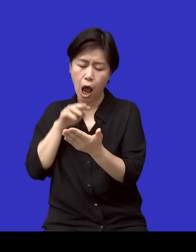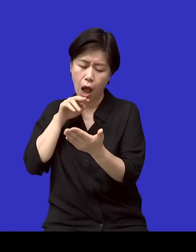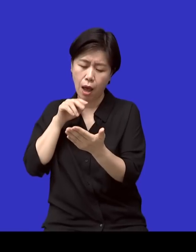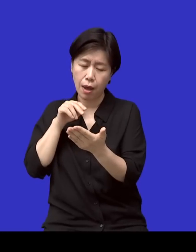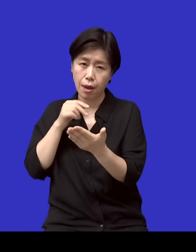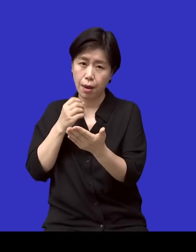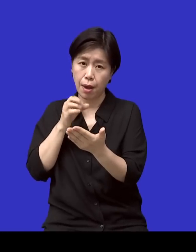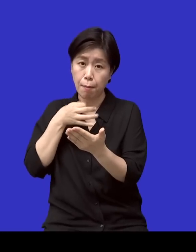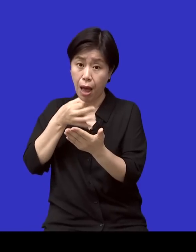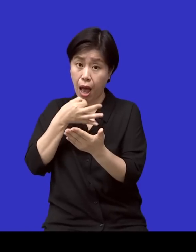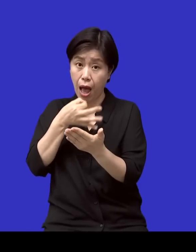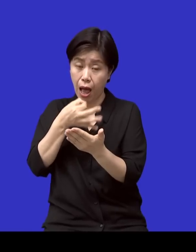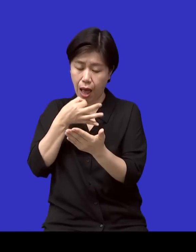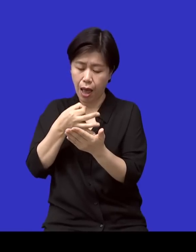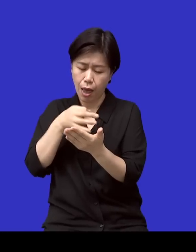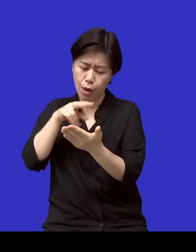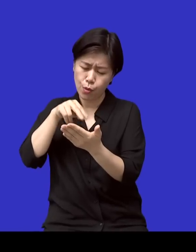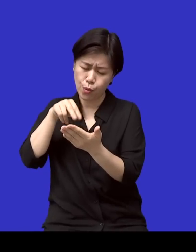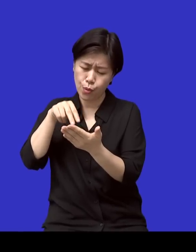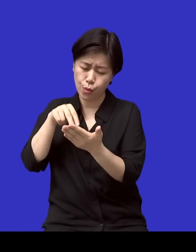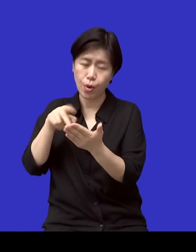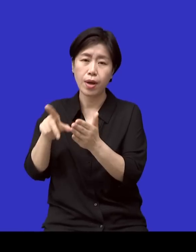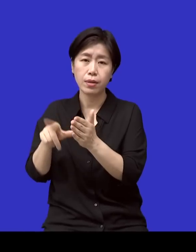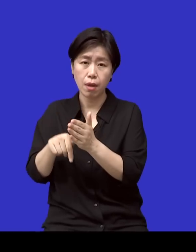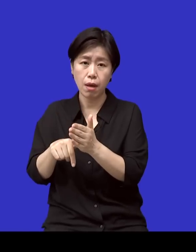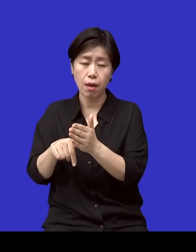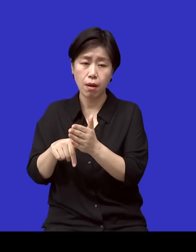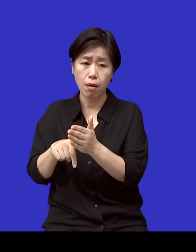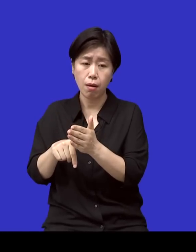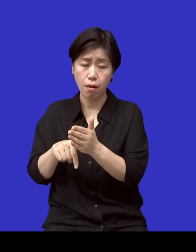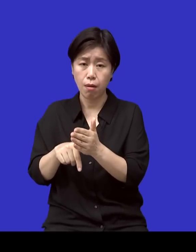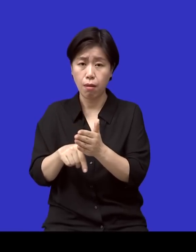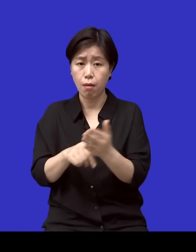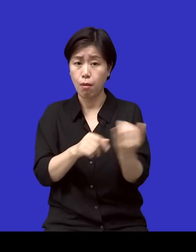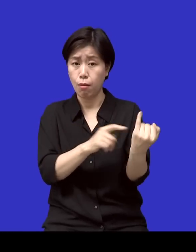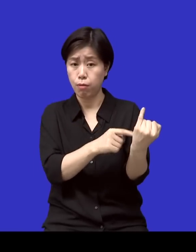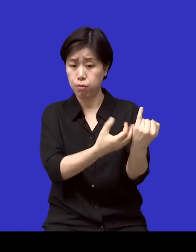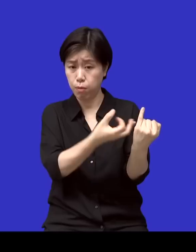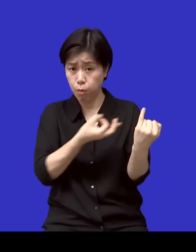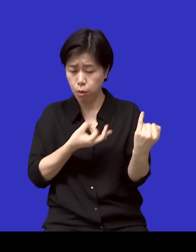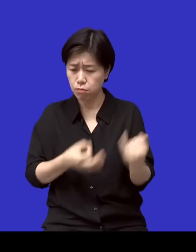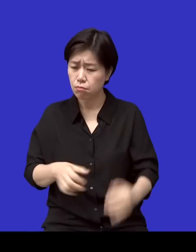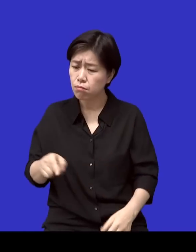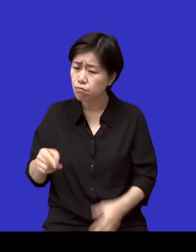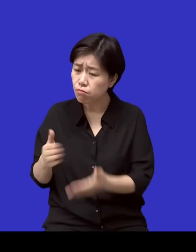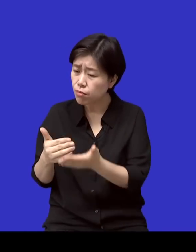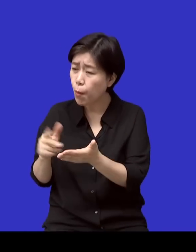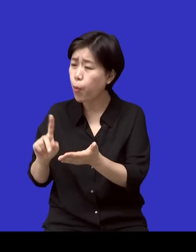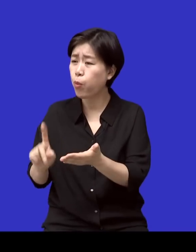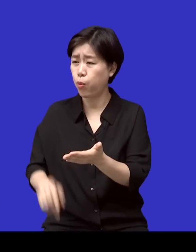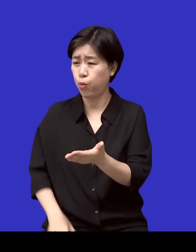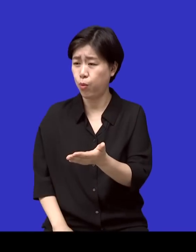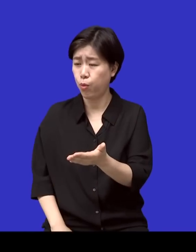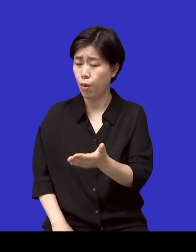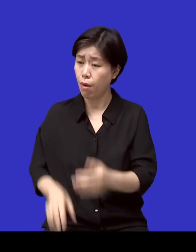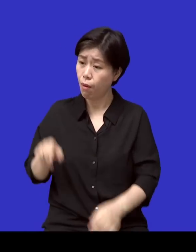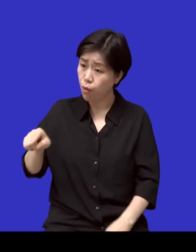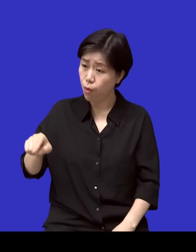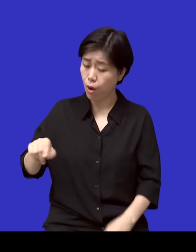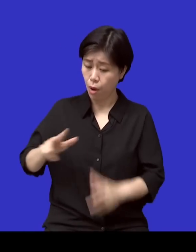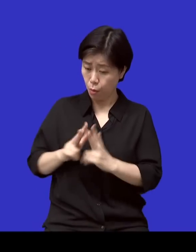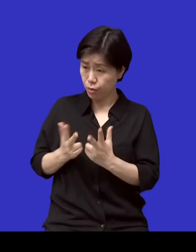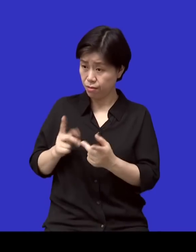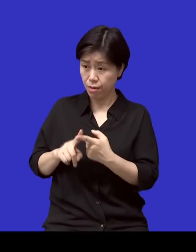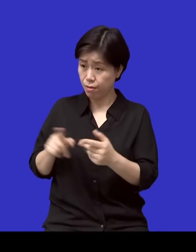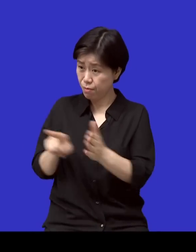어머. 근데 이게 언니들 눈에는 사실 너 그거 뭐야? 뭐 이런 거를 읽고 그래, 그럴 수 있죠. 뭐 네. 넌 스스로 너를